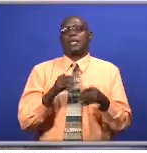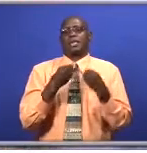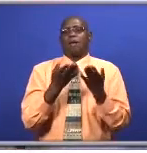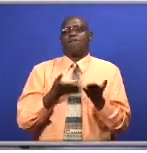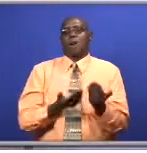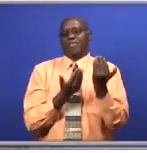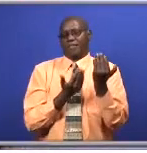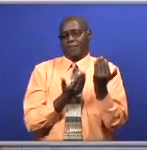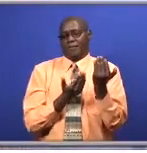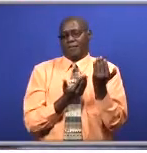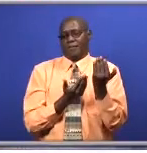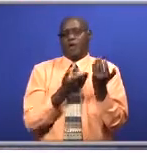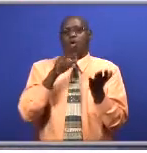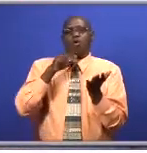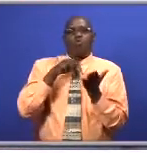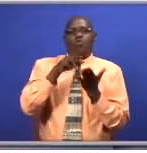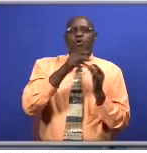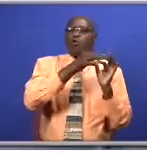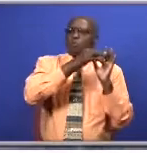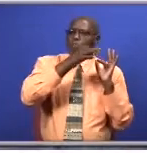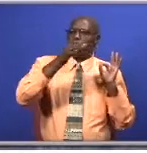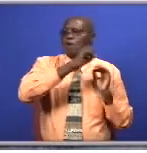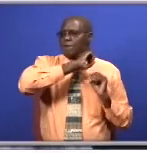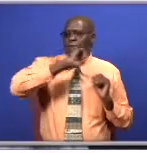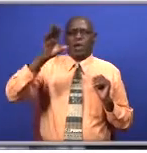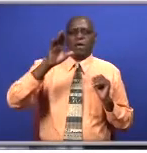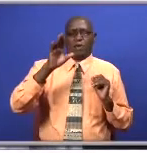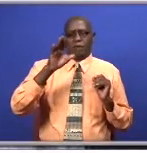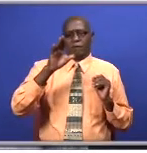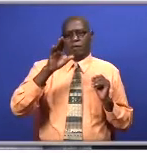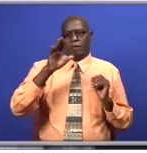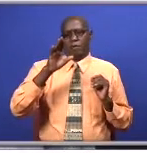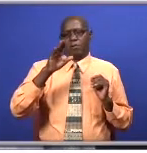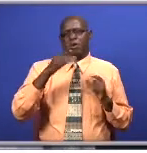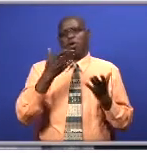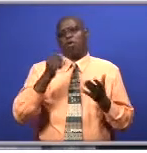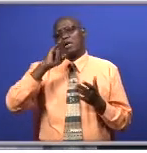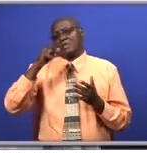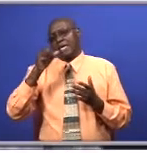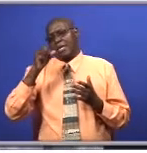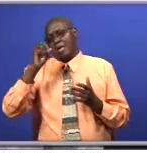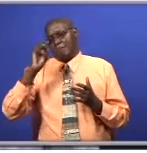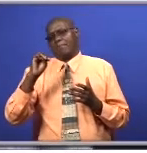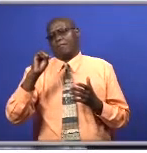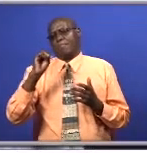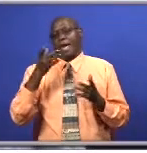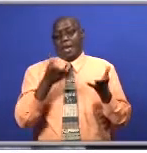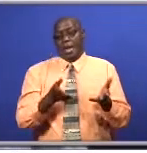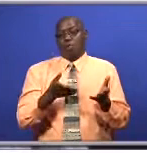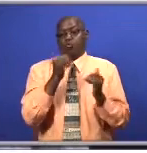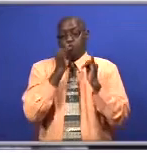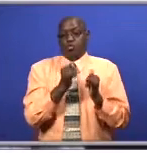inabidi waende ya defu, pahali parefu kwa gurika, ama waende JM. Kwa hivyo kuna hii maternity,